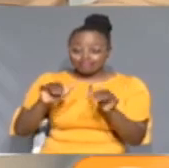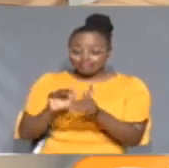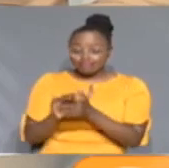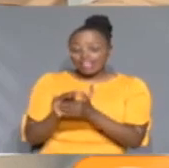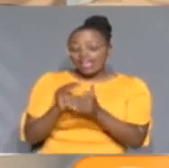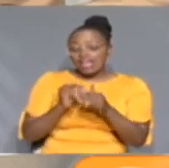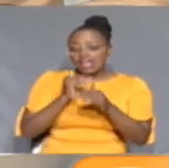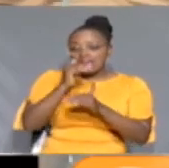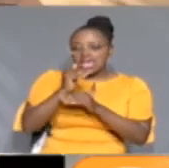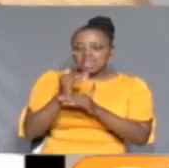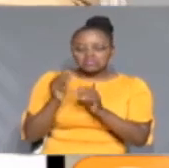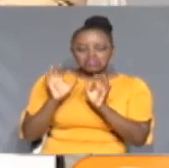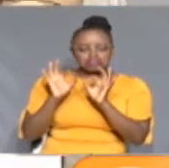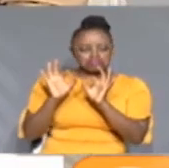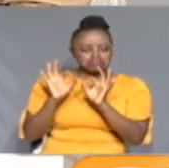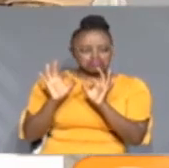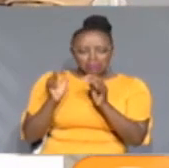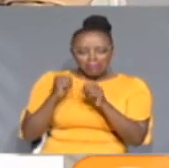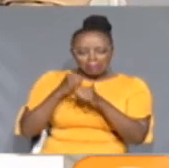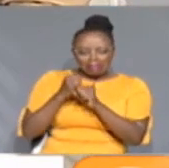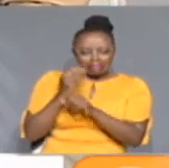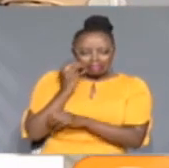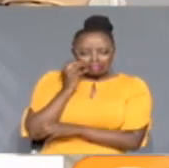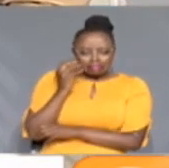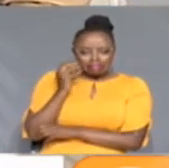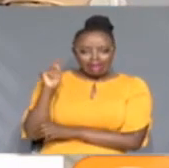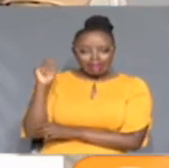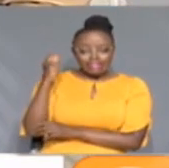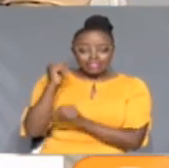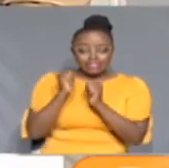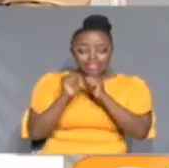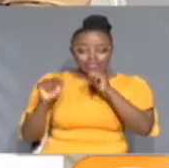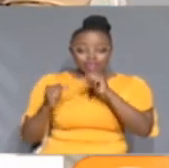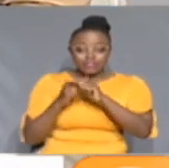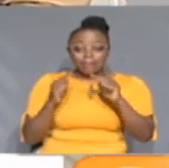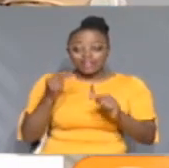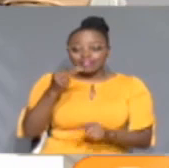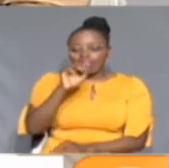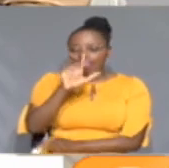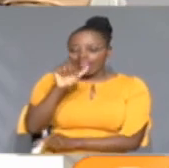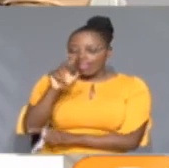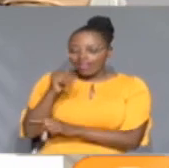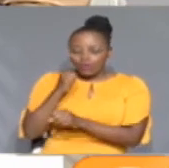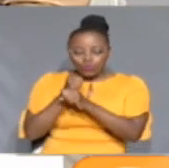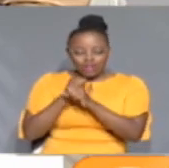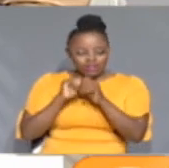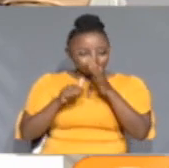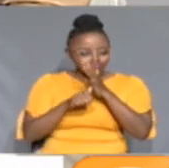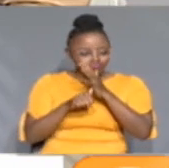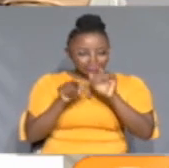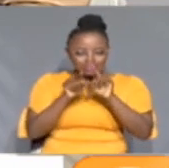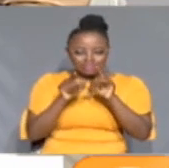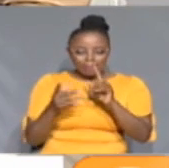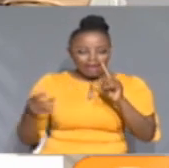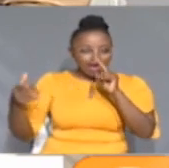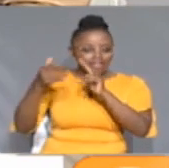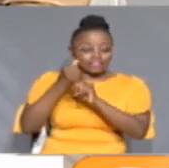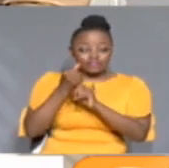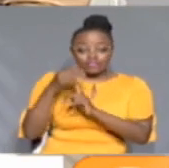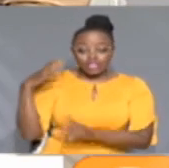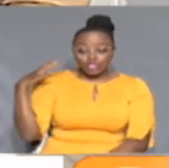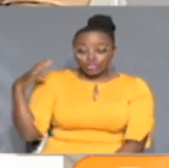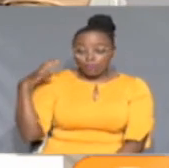Baada ya matokeo yaliyowaduwaza Wakenya kwenye mbio za mita 10,000, Hellen Obiri alijikakamua vilivyo na kutetea taji lake la mita